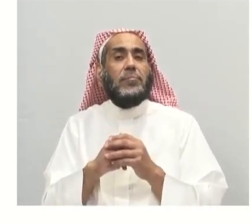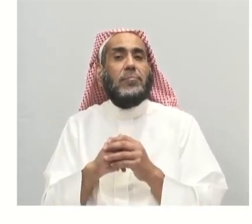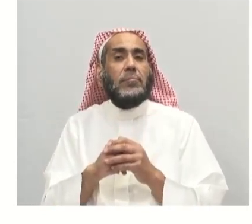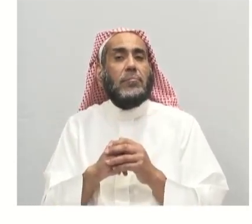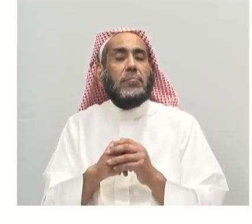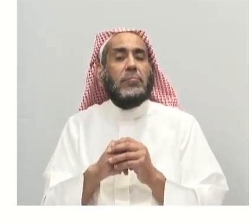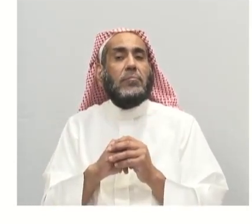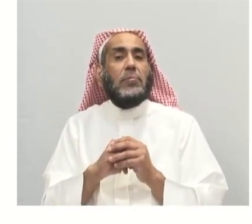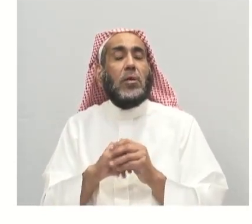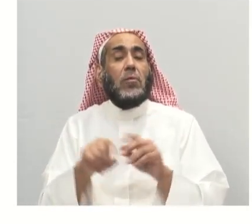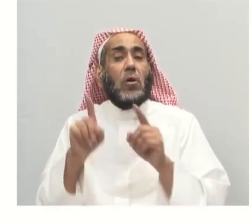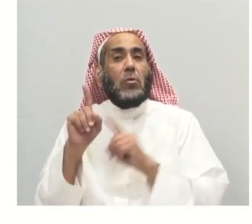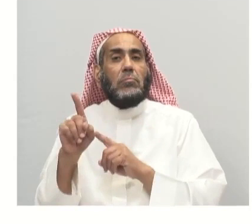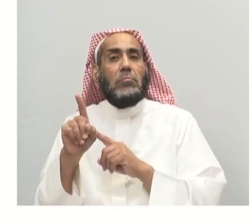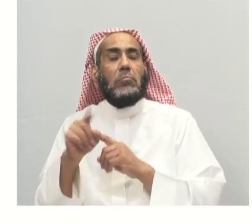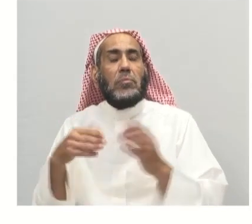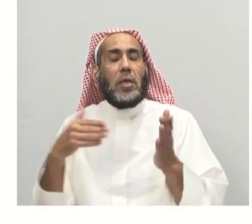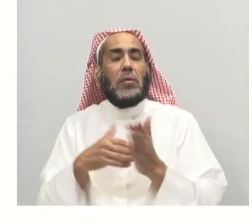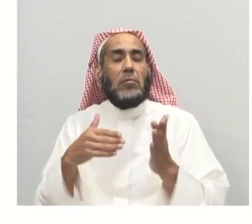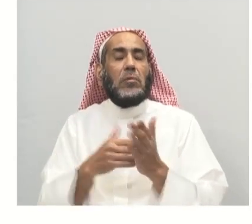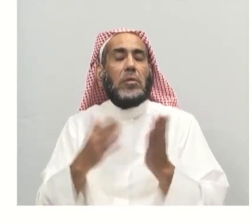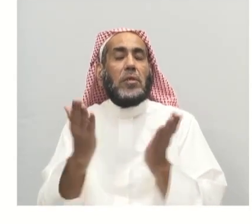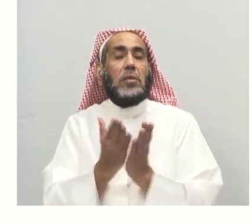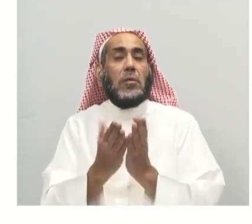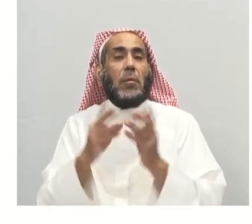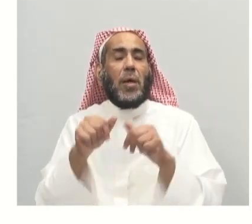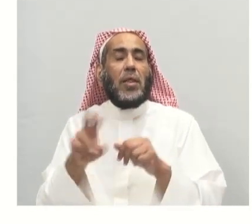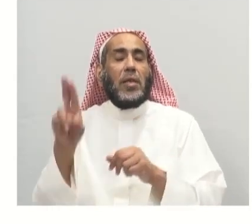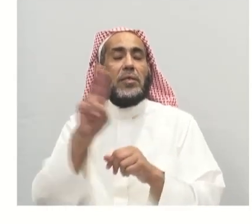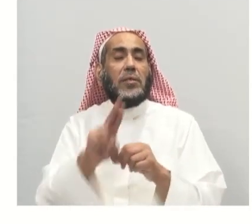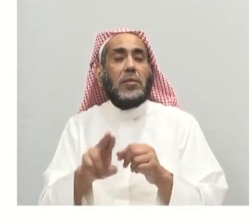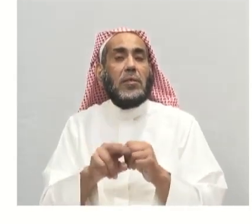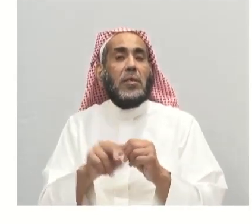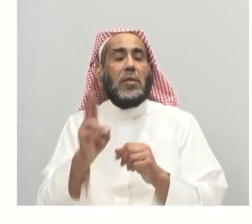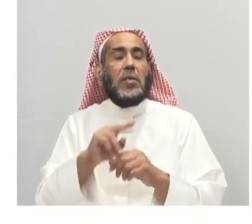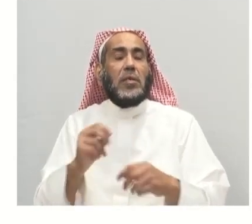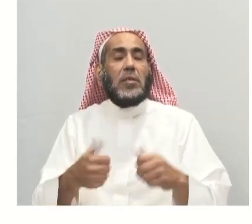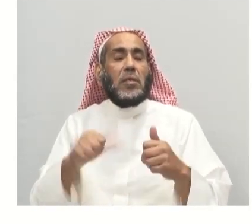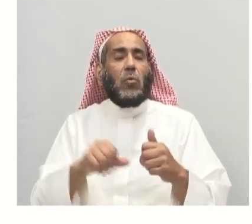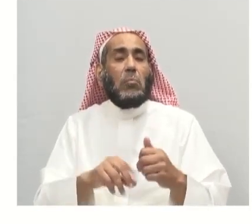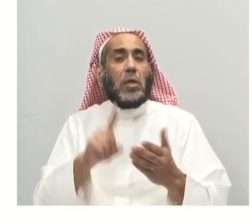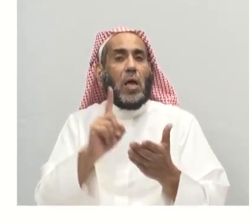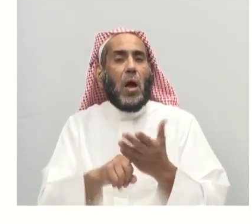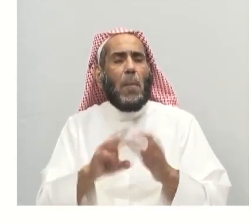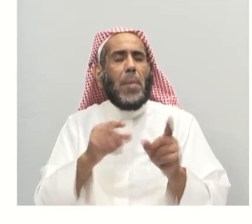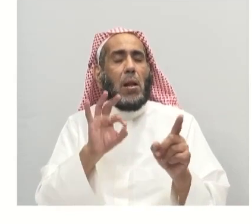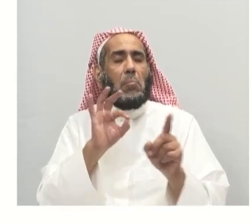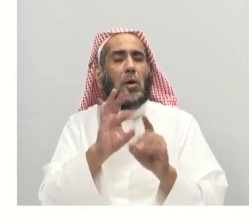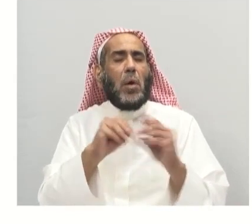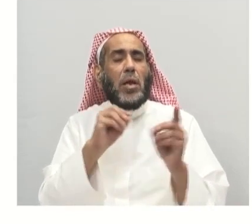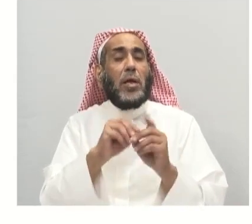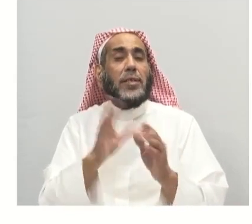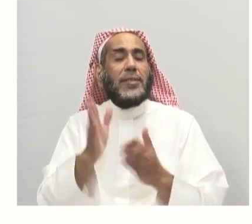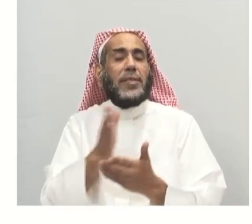ذلك فهنا نختم بدرسنا بهذه الاسئله اسئله التقويم اتحقق ما المقصود